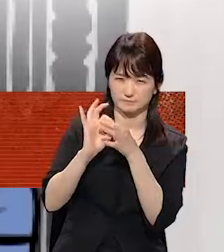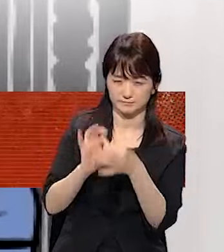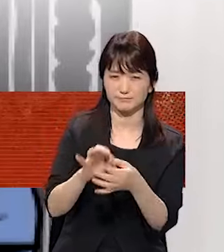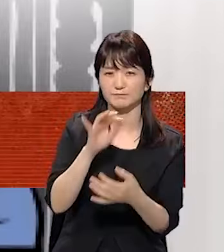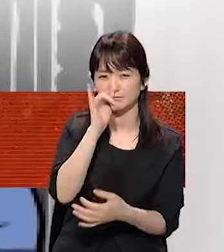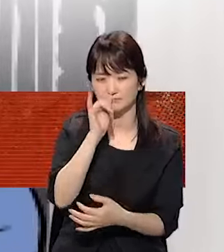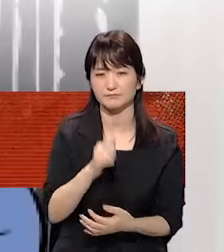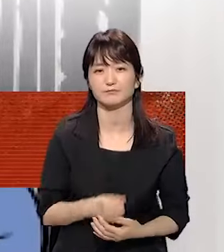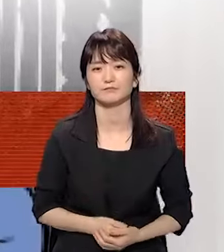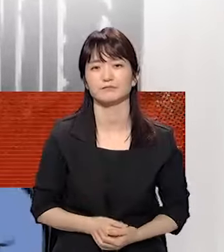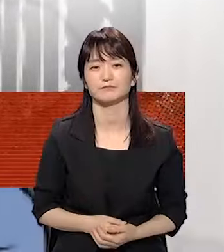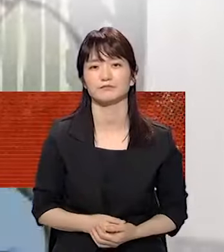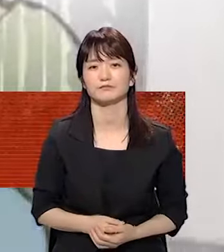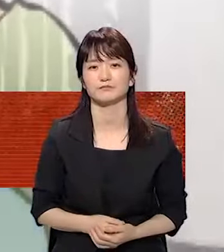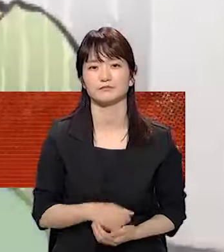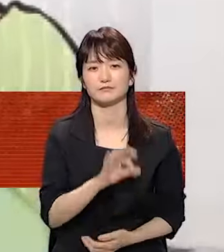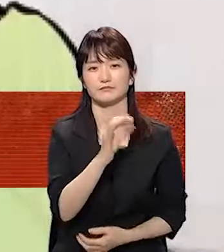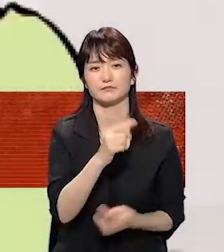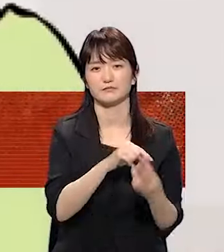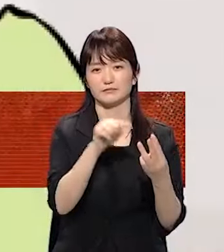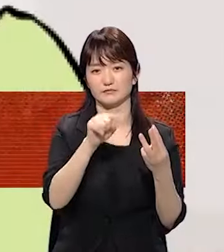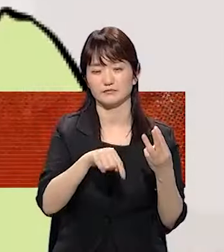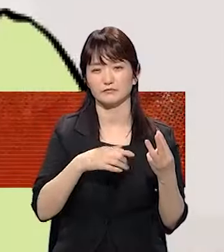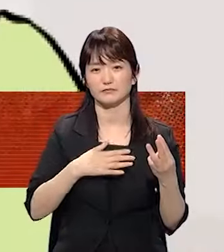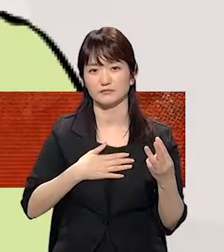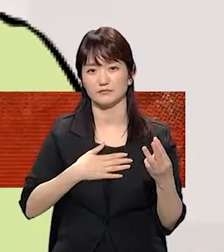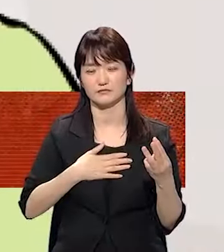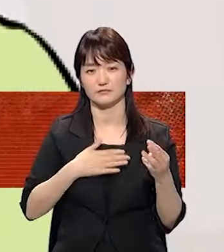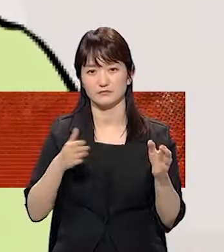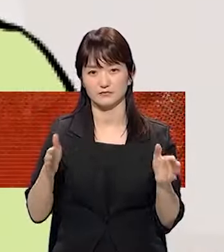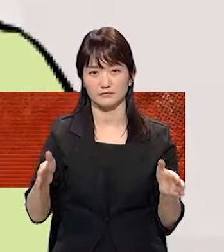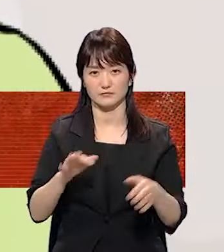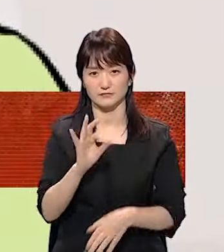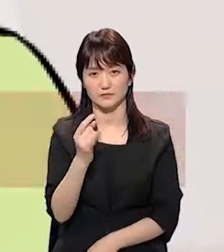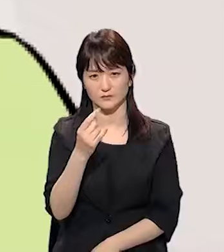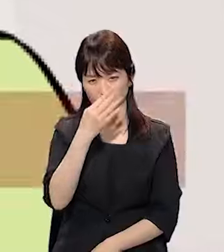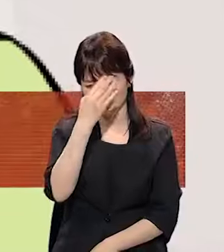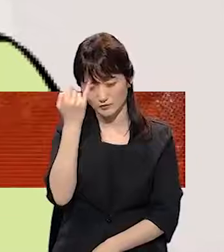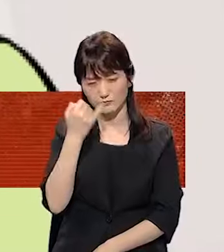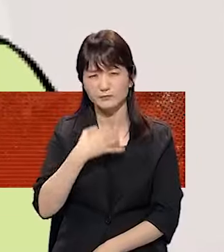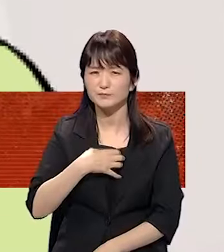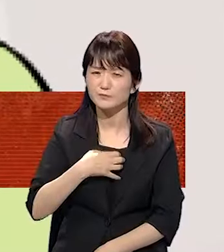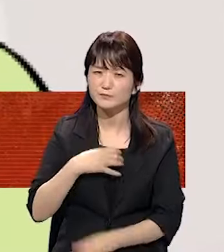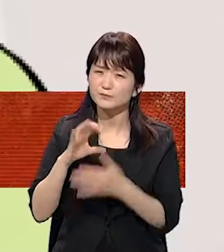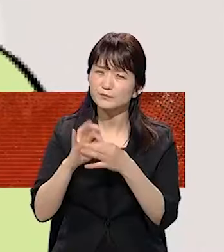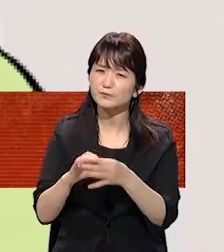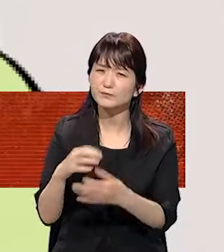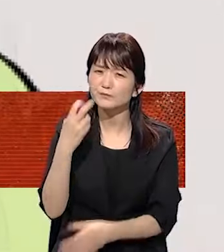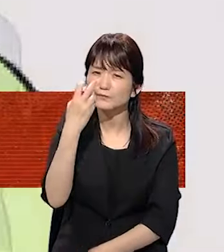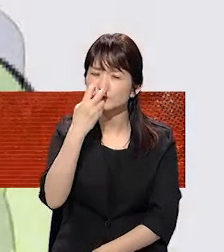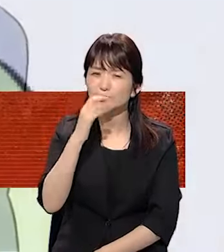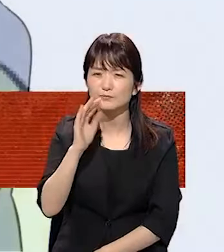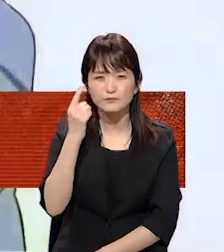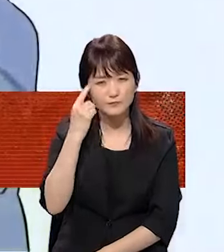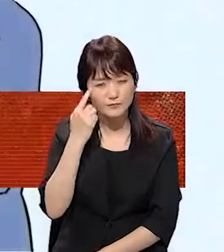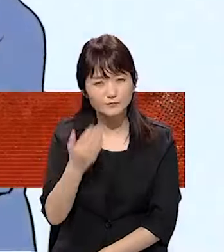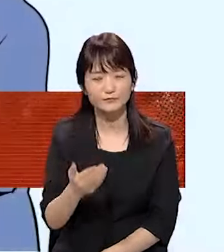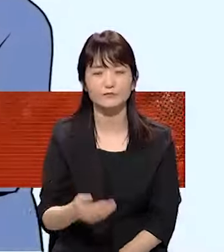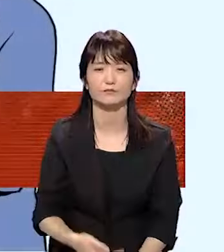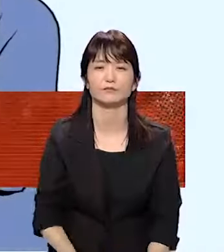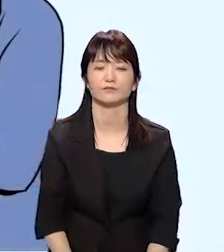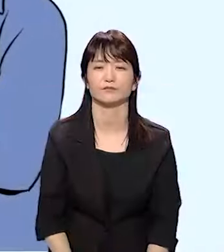있다고 하는데요 외삼촌과 제 사이에서 외 할머니만 괴로워지는 거 같은데 계속 챙겨 드려도 되는 걸까요 이런 사연을